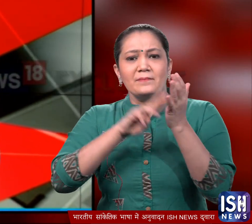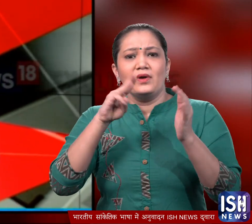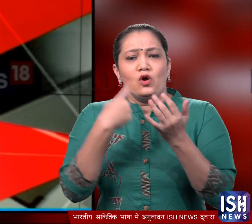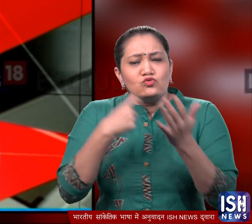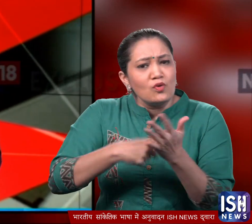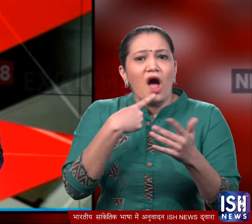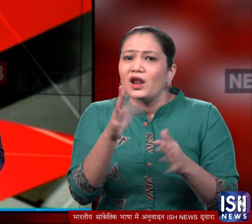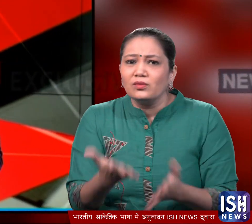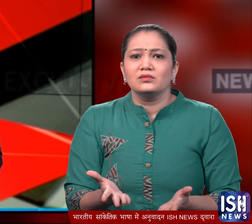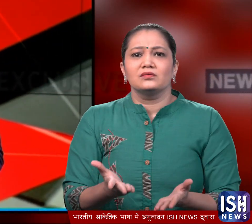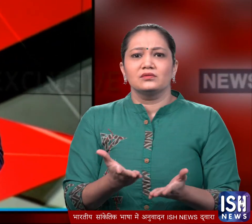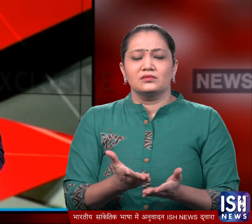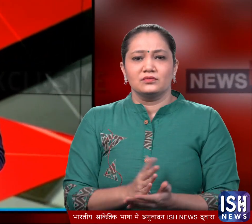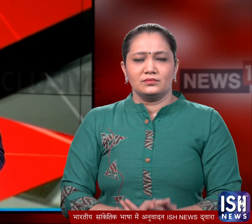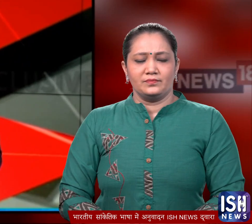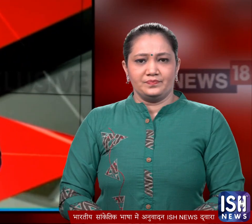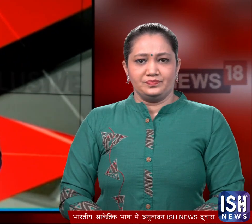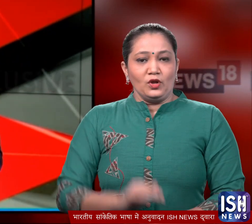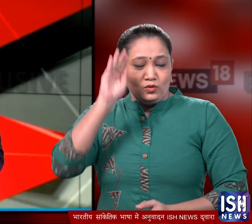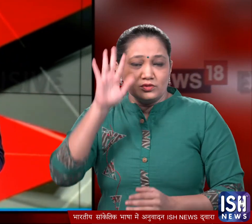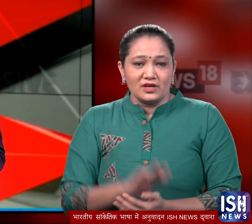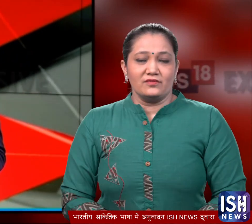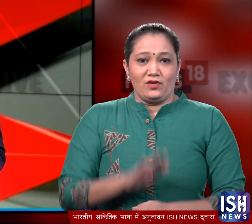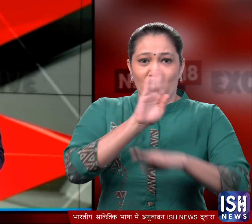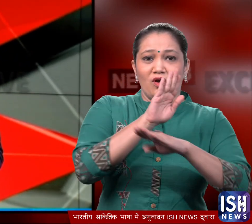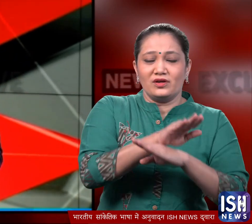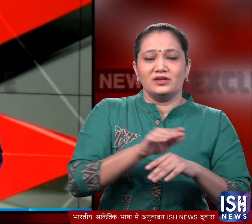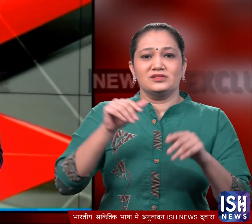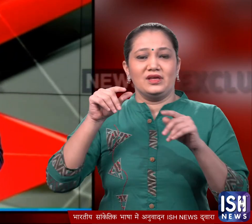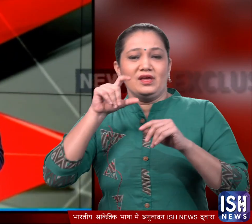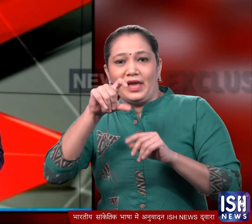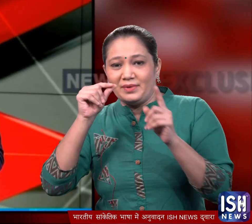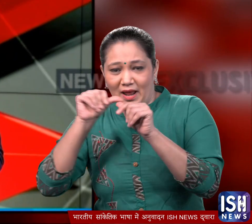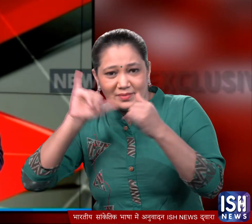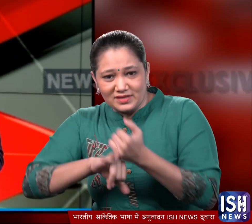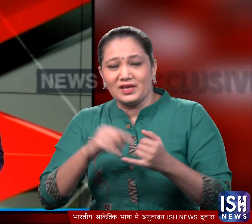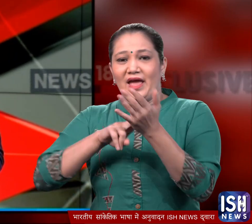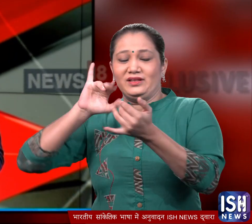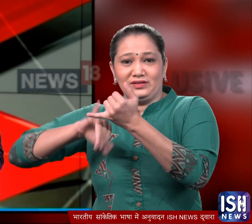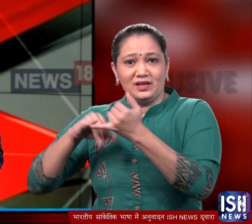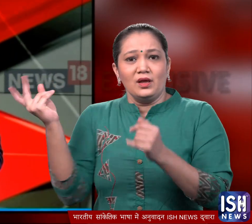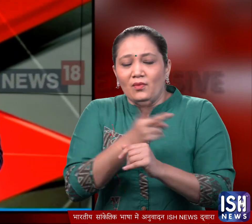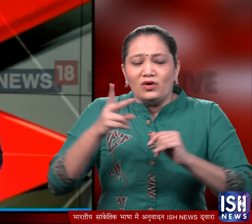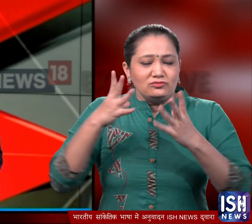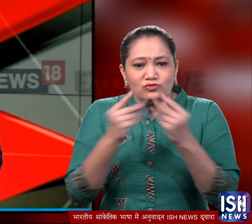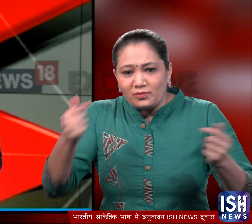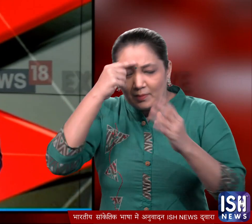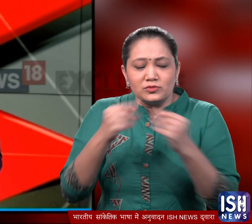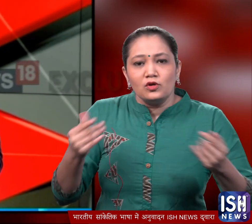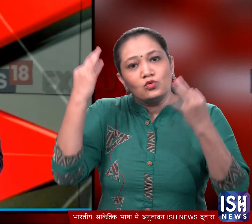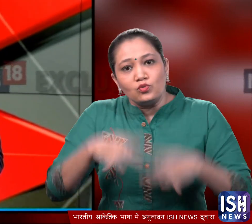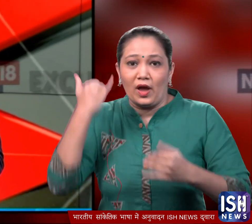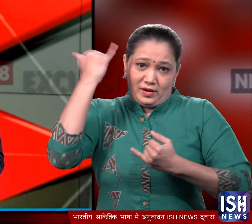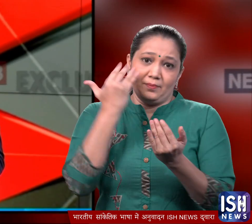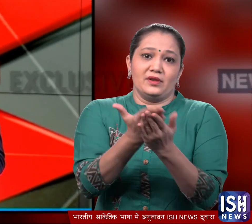एक्ट के तहत अपराध है। खबर है कि कांग्रेस आलाकमान ने कैप्टन अमरिंदर सिंह और सिद्धू के बीच तनातनी खत्म करने के लिए नया